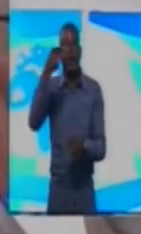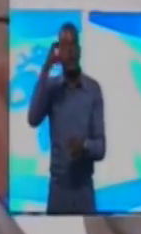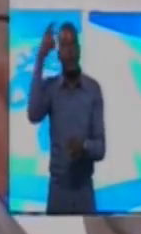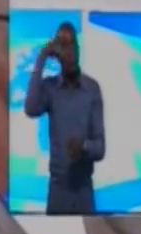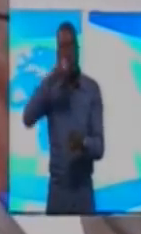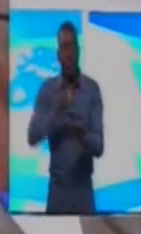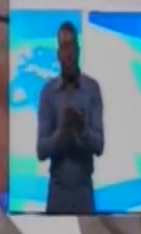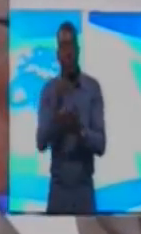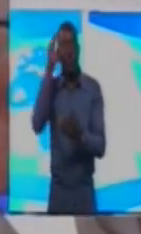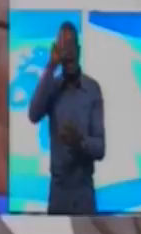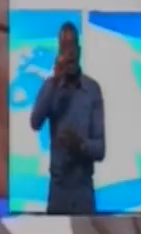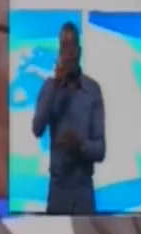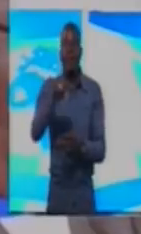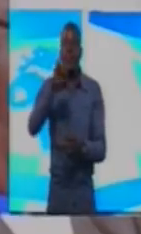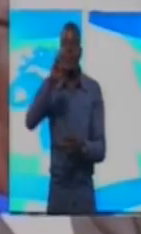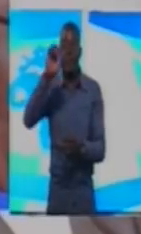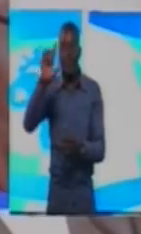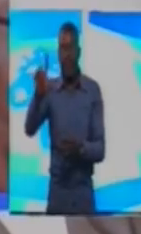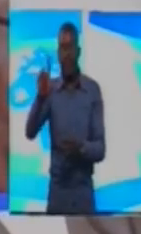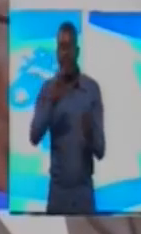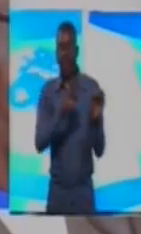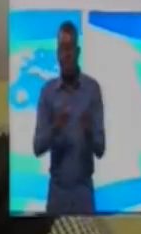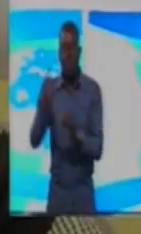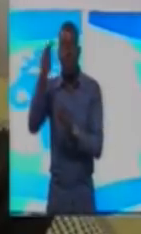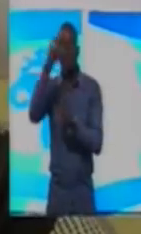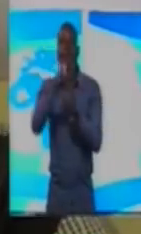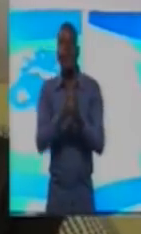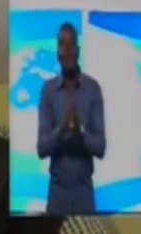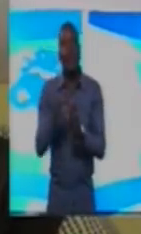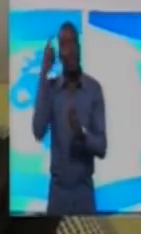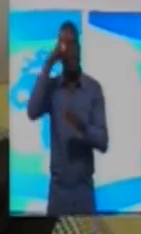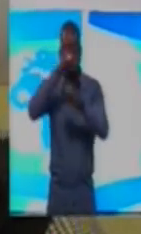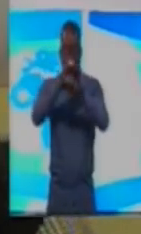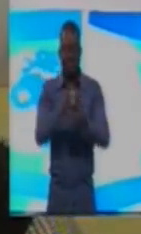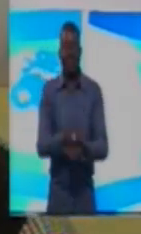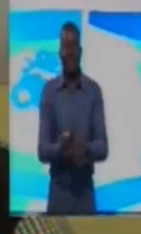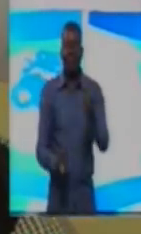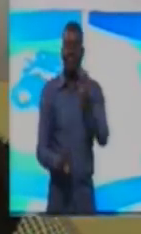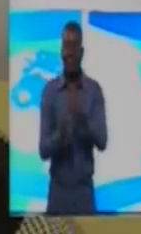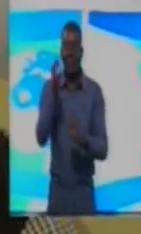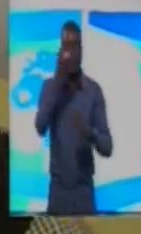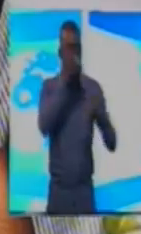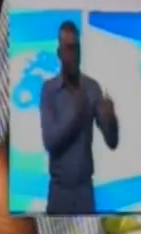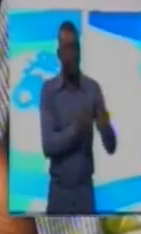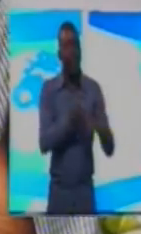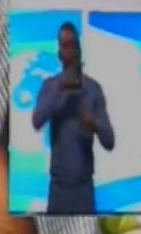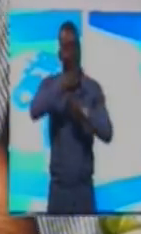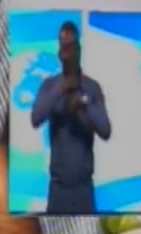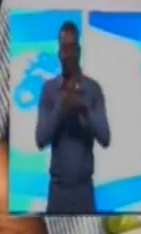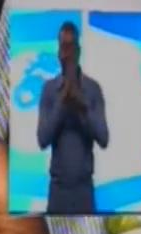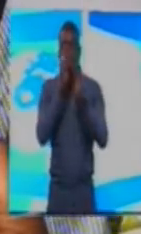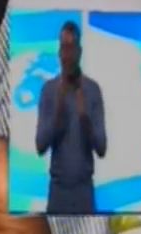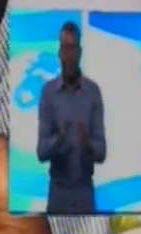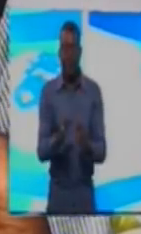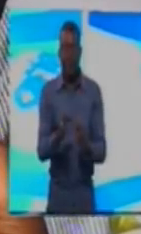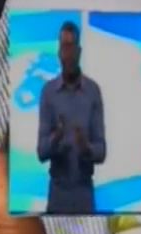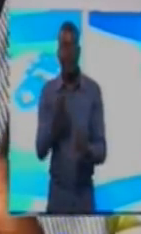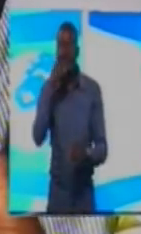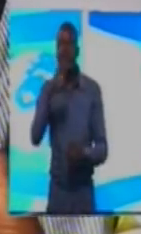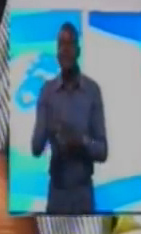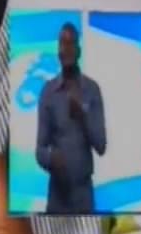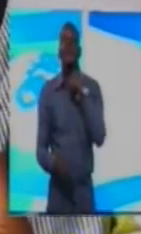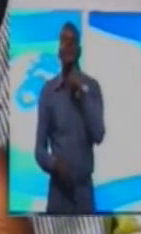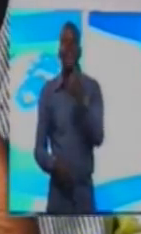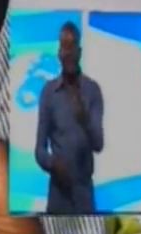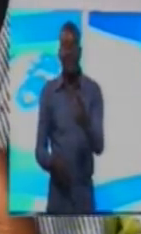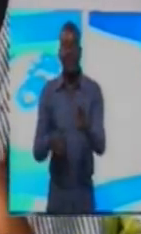des initiatives locales APIL. L'organisation nourrit plus d'ambition cette année aux côtés des producteurs. Il faut dire que lorsqu'on va prendre